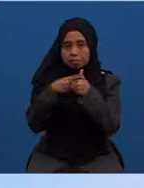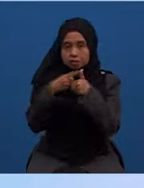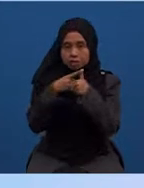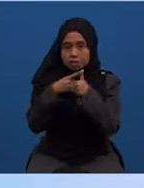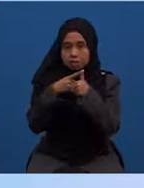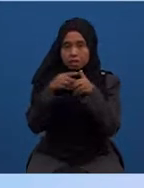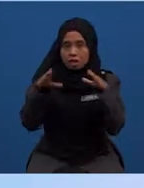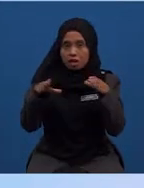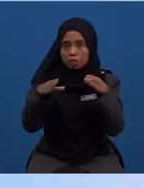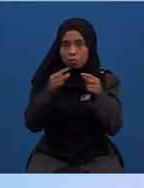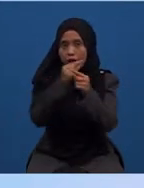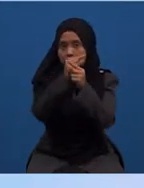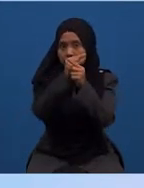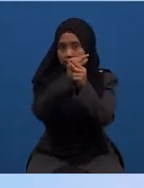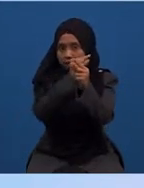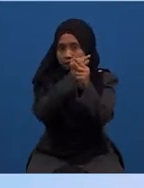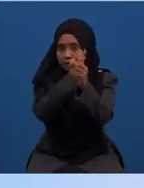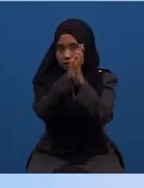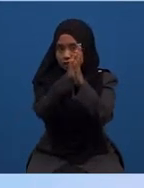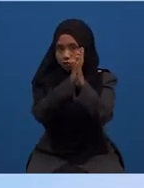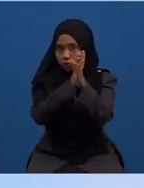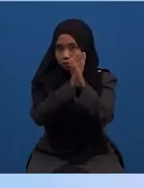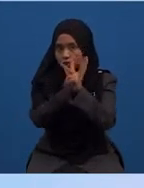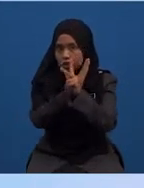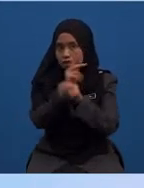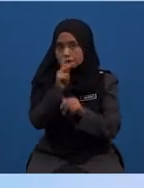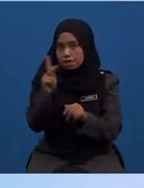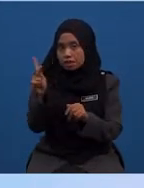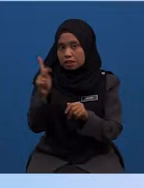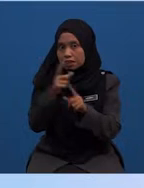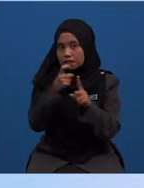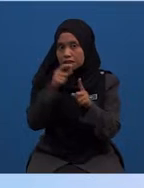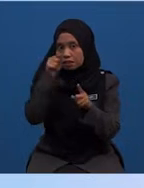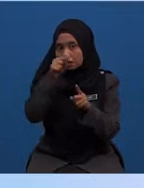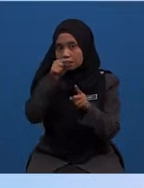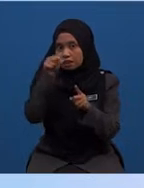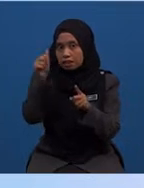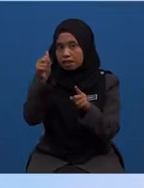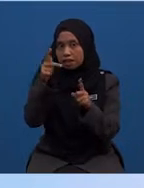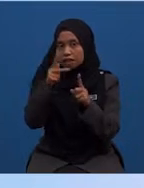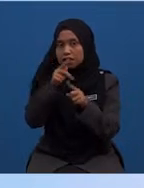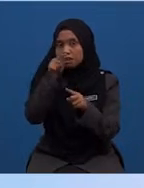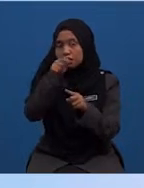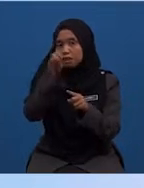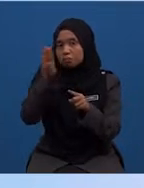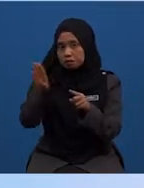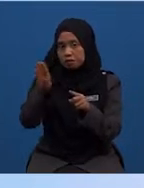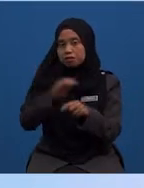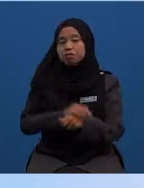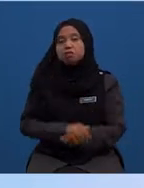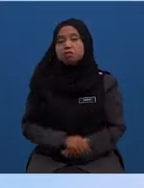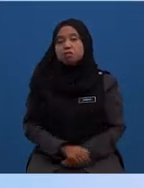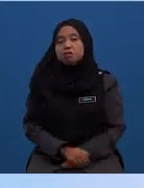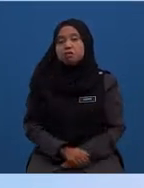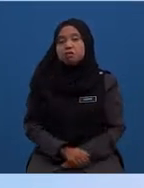Pertama, buat garisan lurus ke kanan dari titik A ke titik B.